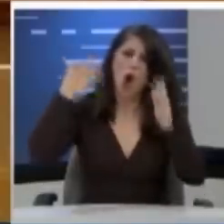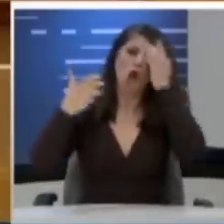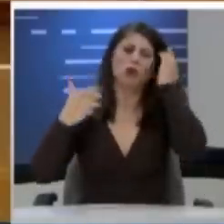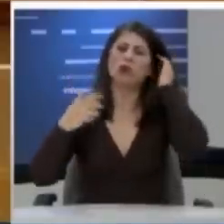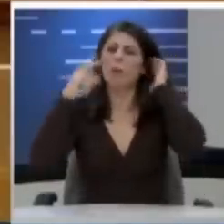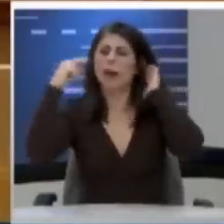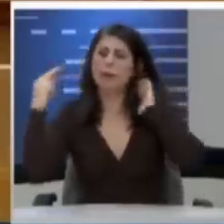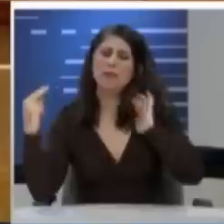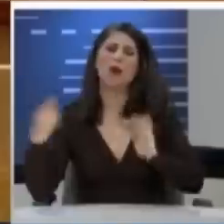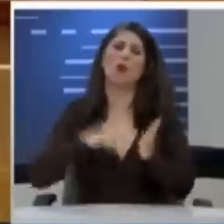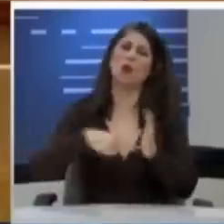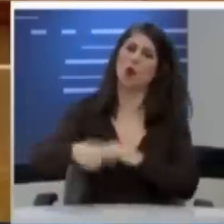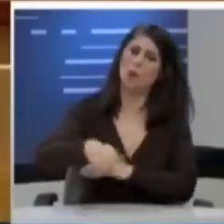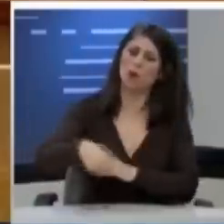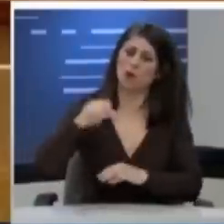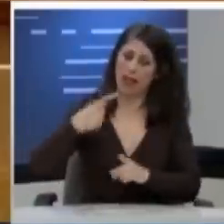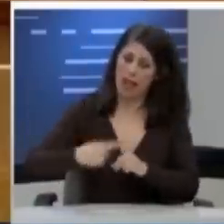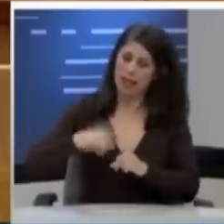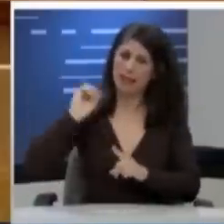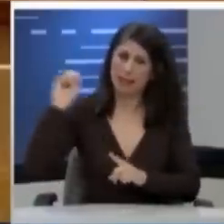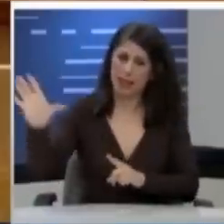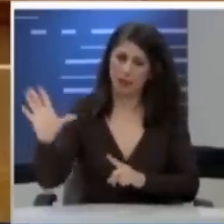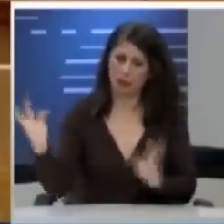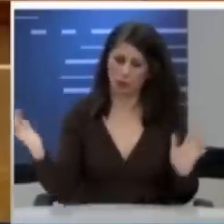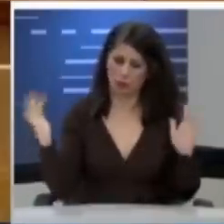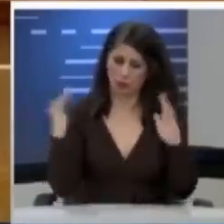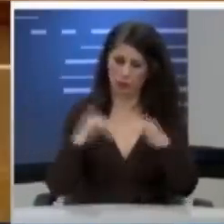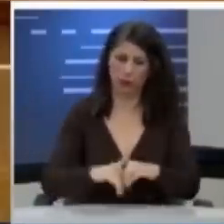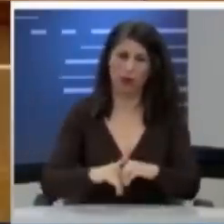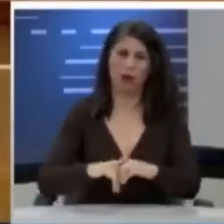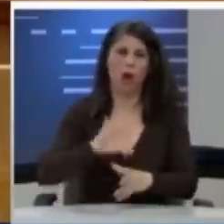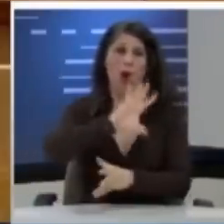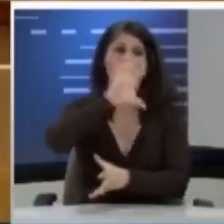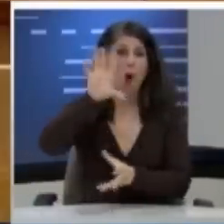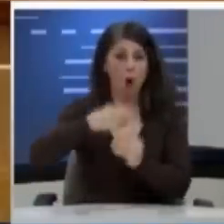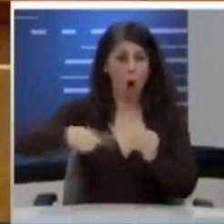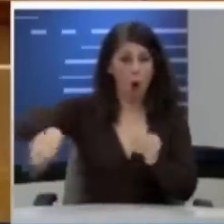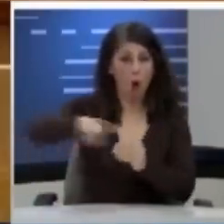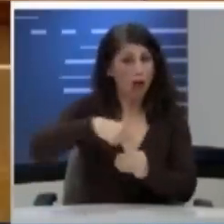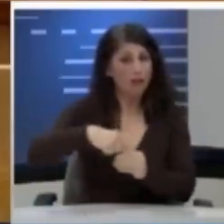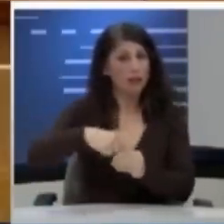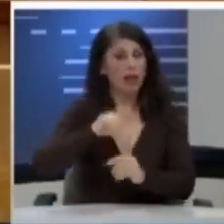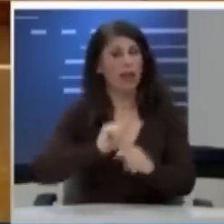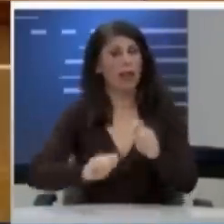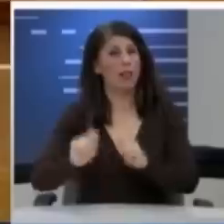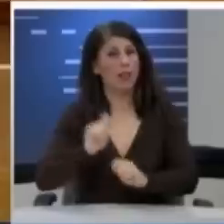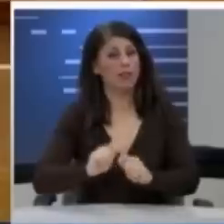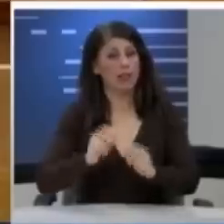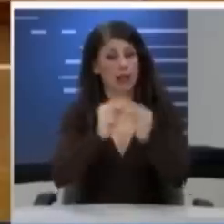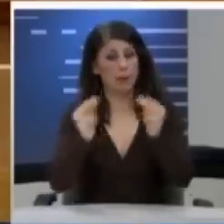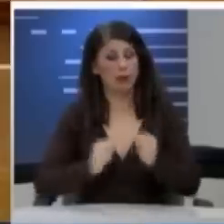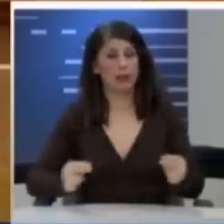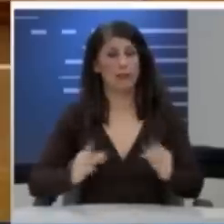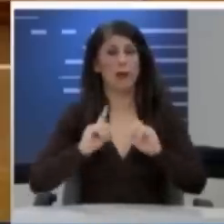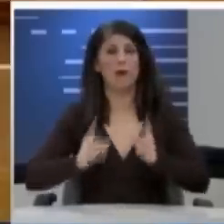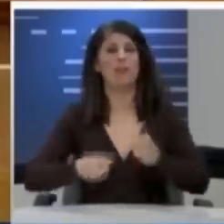οικονομολόγους, νομικούς, Έλληνες και ξένους, για να συντάξουν πόρισμα με βάση την απόφαση της Χάγης του 12 και